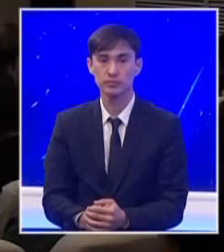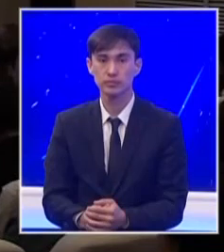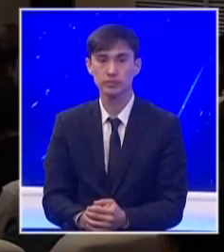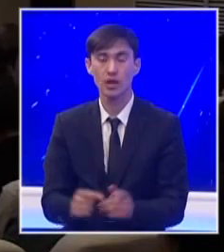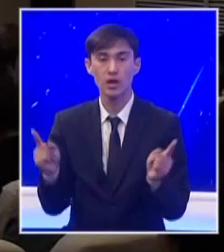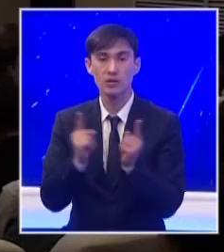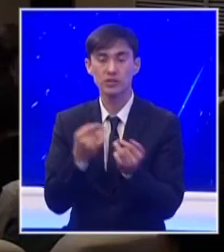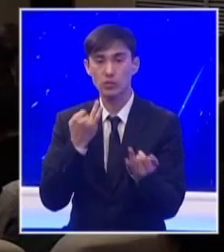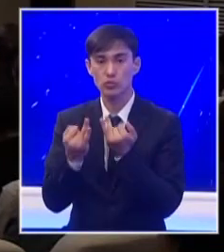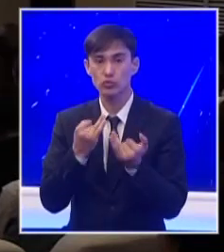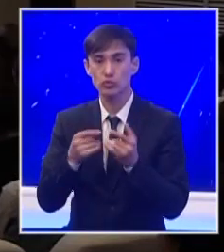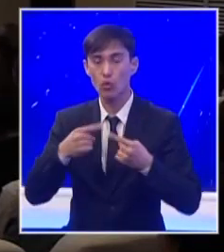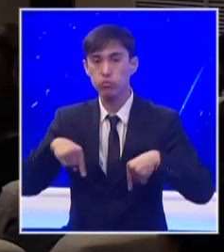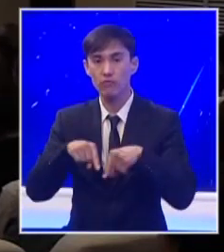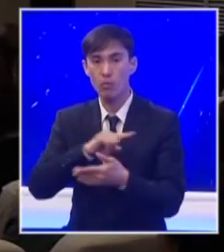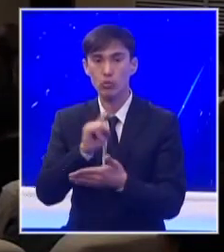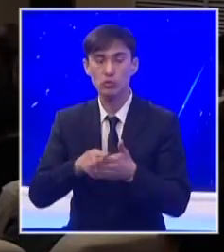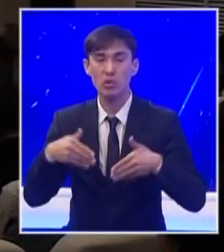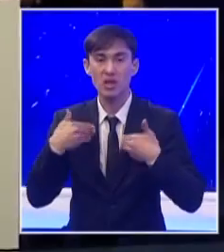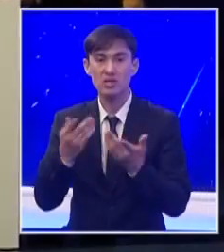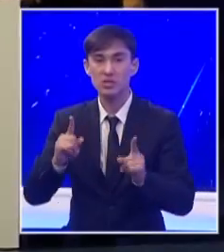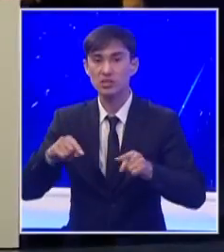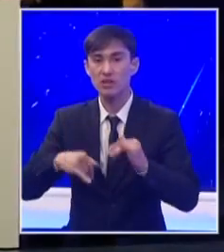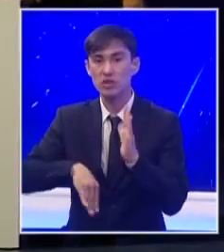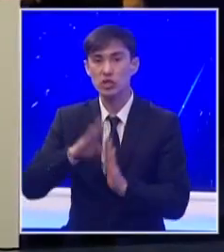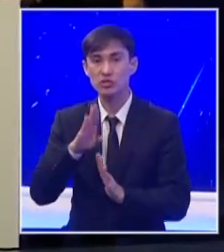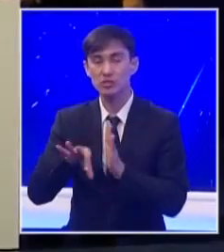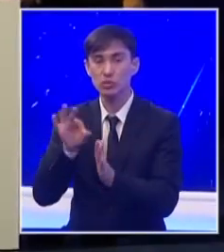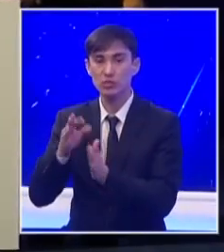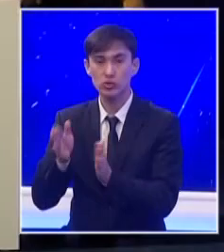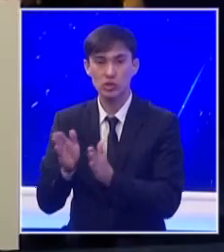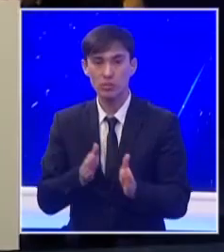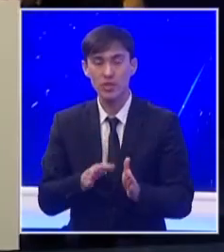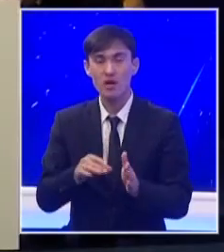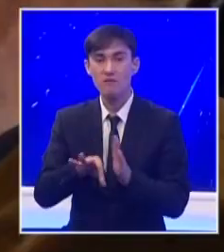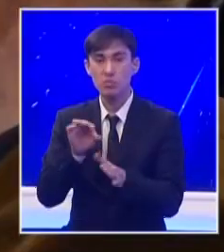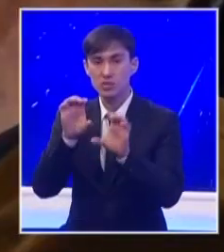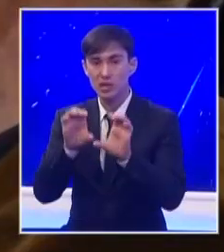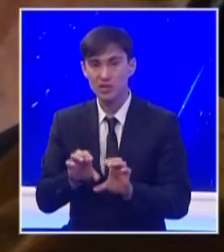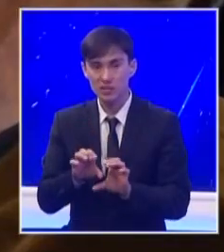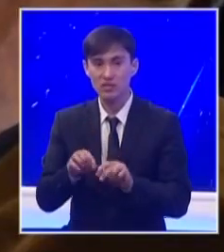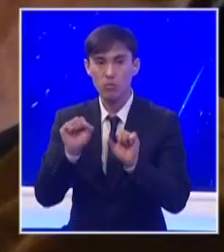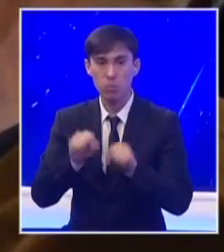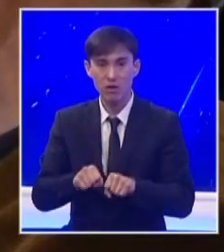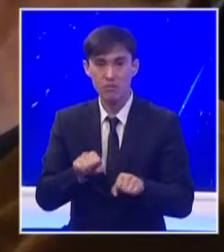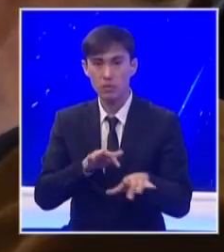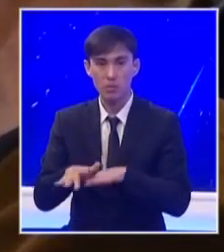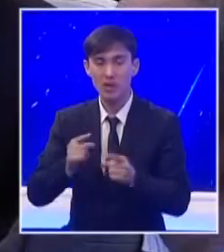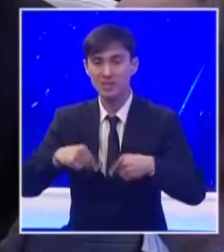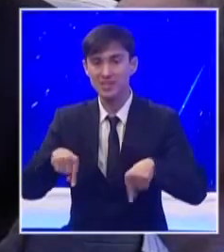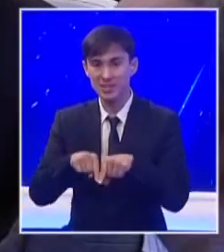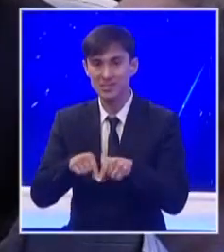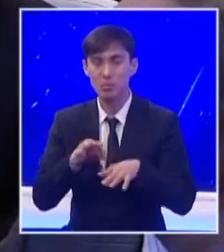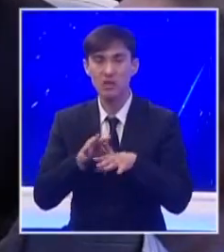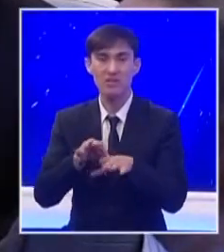На встрече обсуждался комплекс вопросов и предложений по совершенствованию избирательной системы, выборного законодательства, его правоприменения при организации